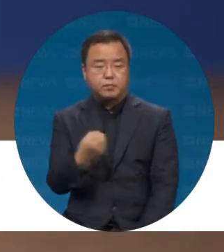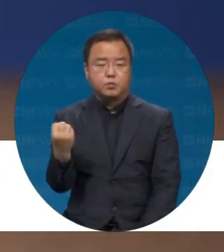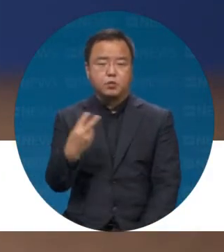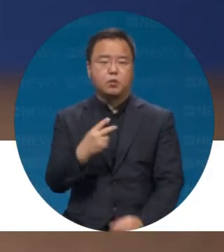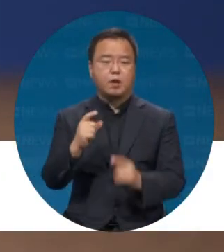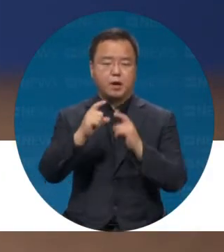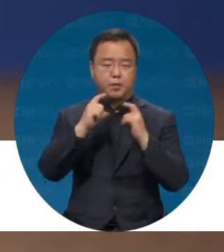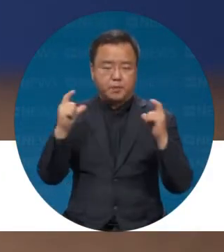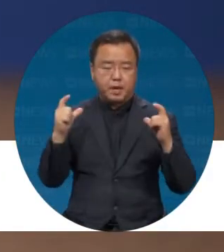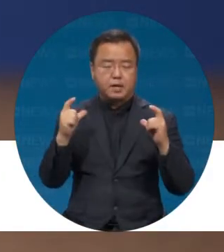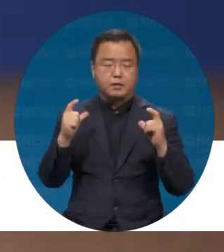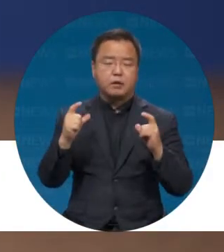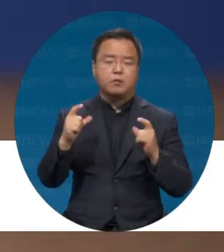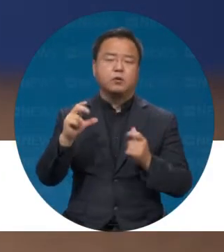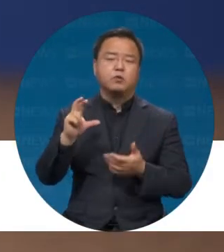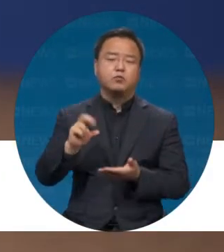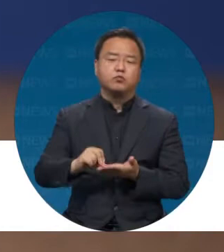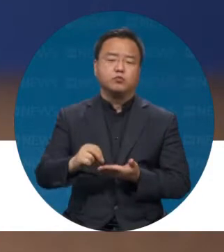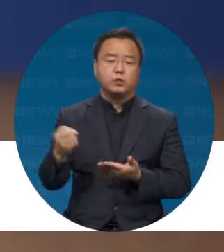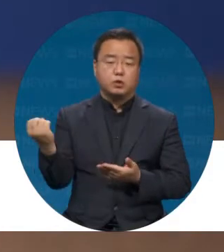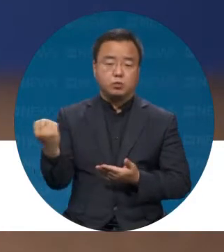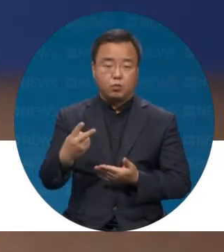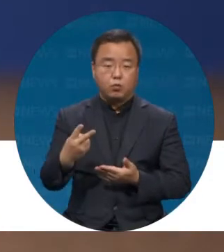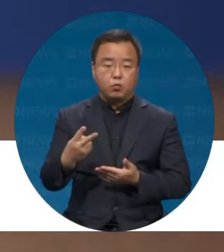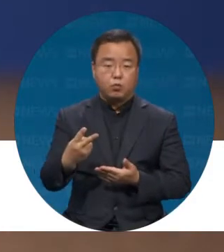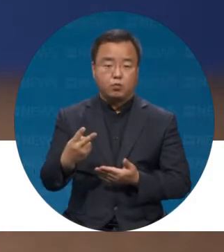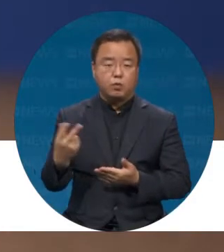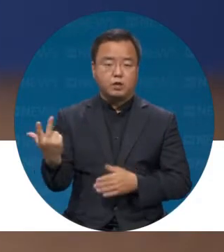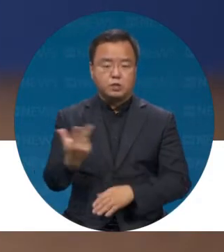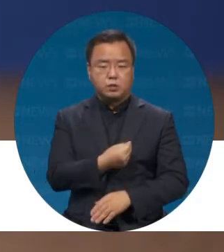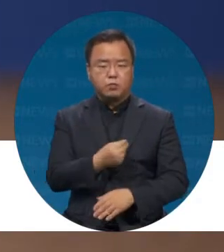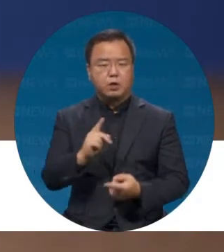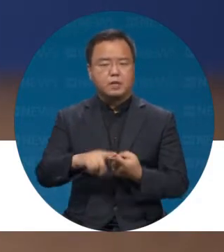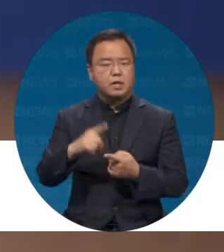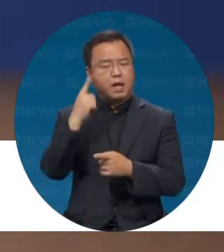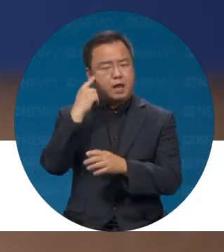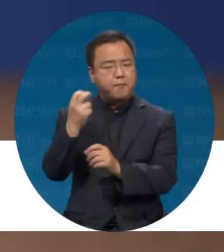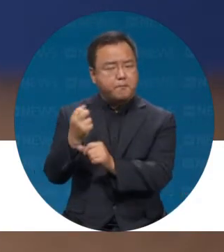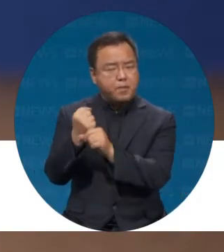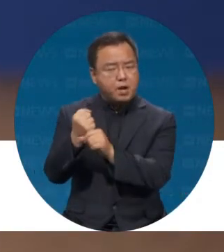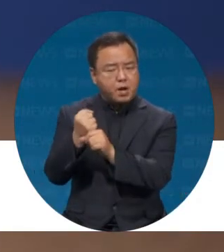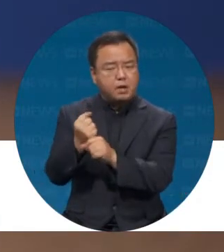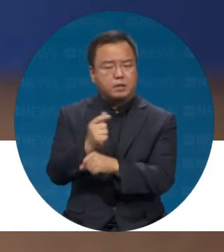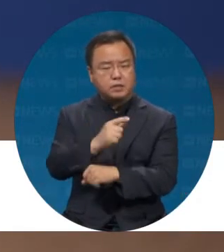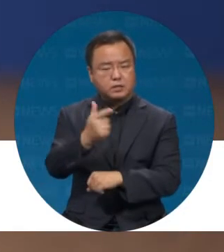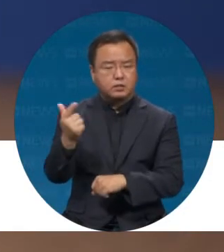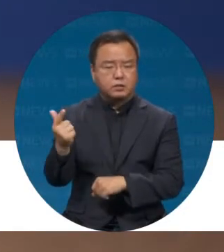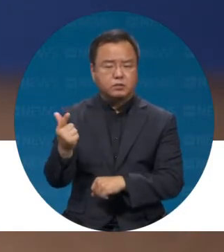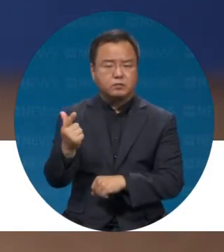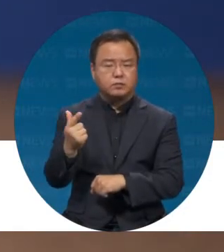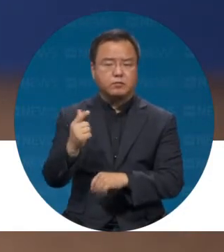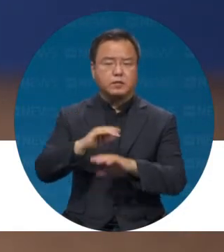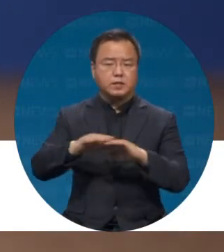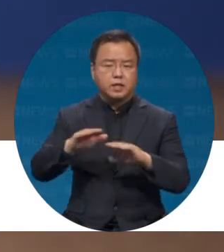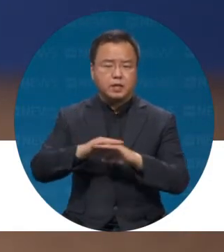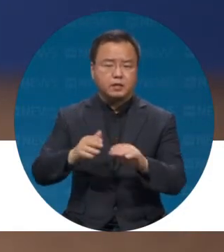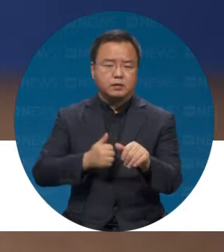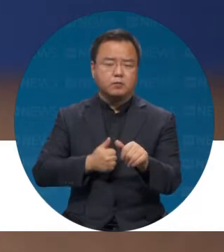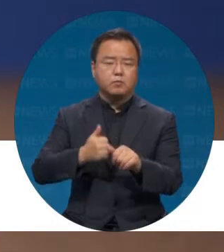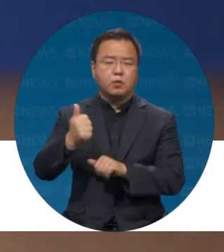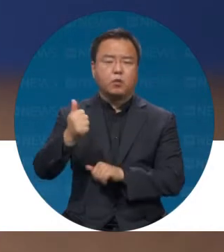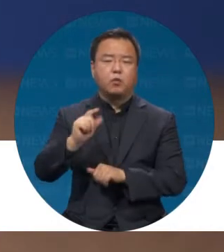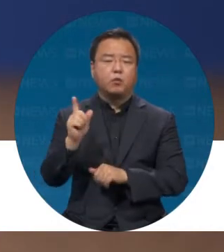방역에서 마스크에 대한 착용에 대한 문제 그리고 접종에 대한 편견 이런 것들을 어떻게